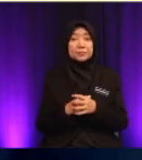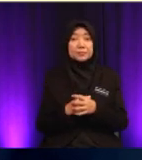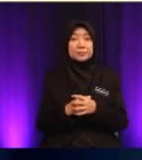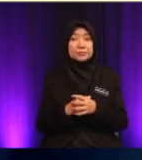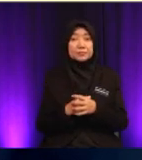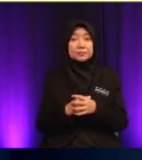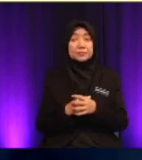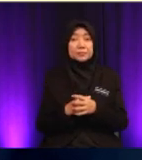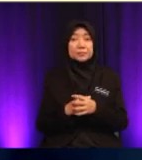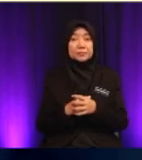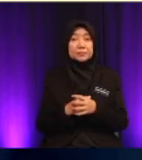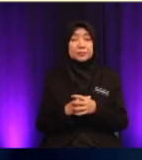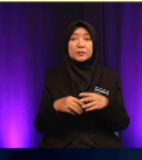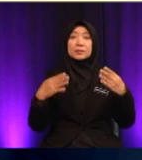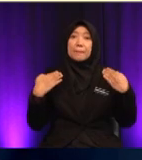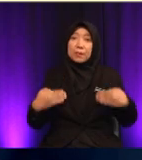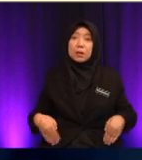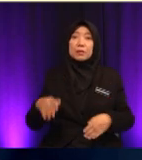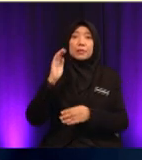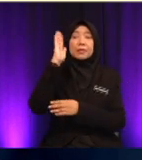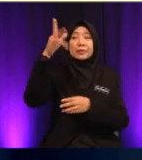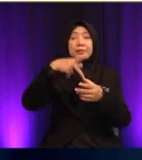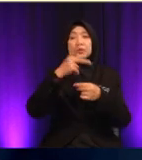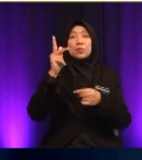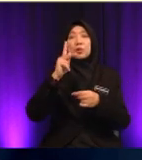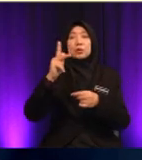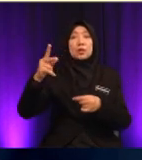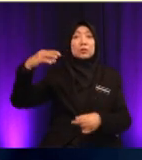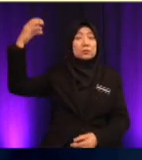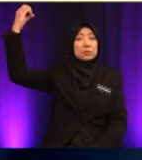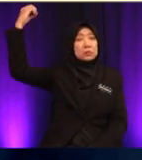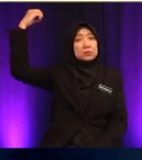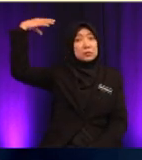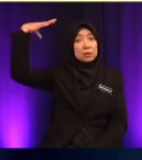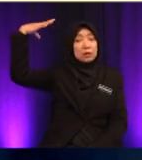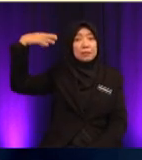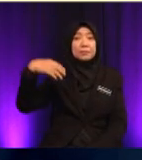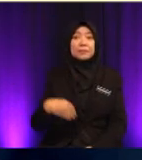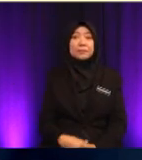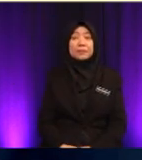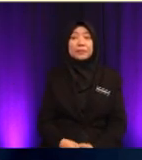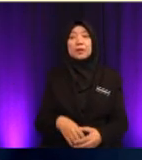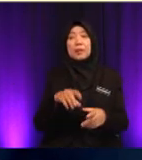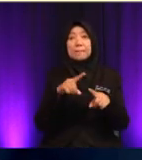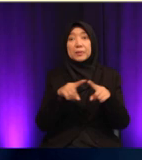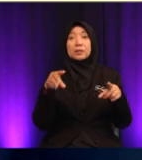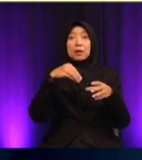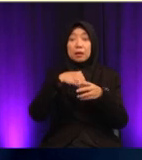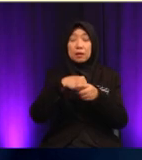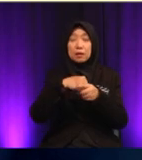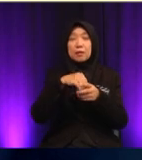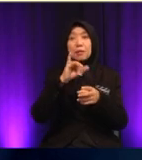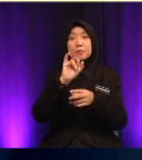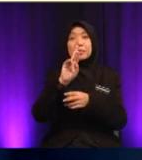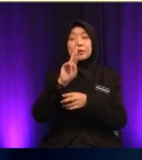alright jadi badan kita akan mengeluarkan Sinar rem tapi dia berada dalam lingkungan sindiran inframerah inframerah